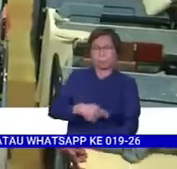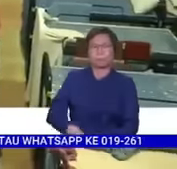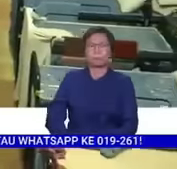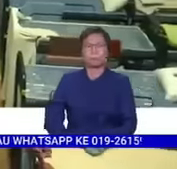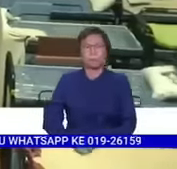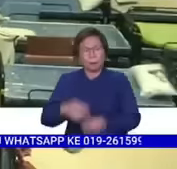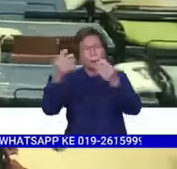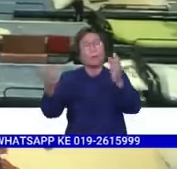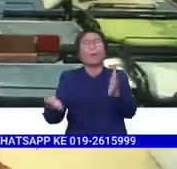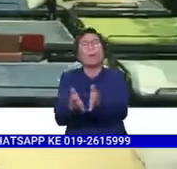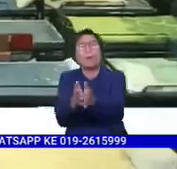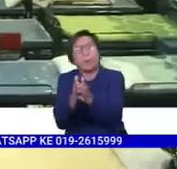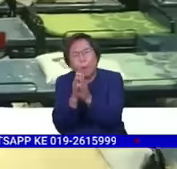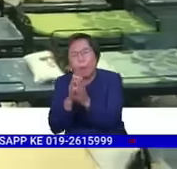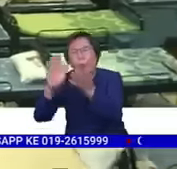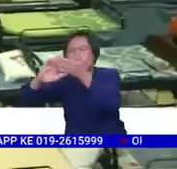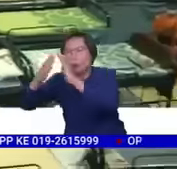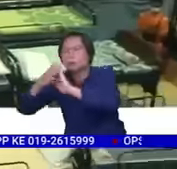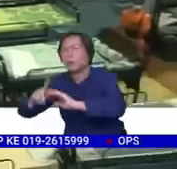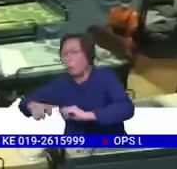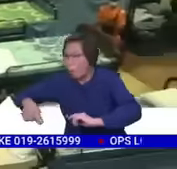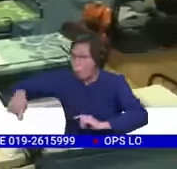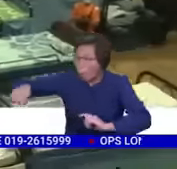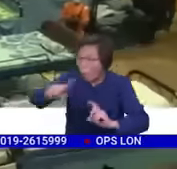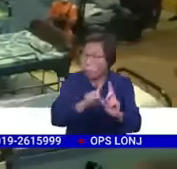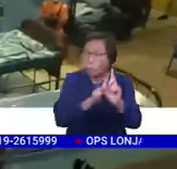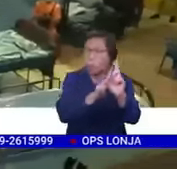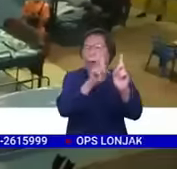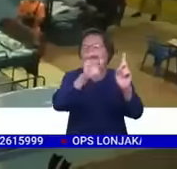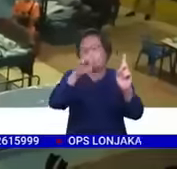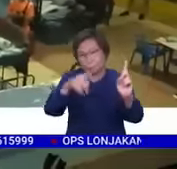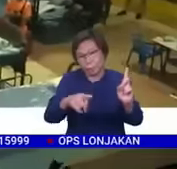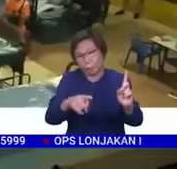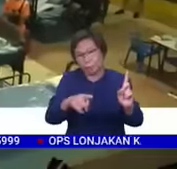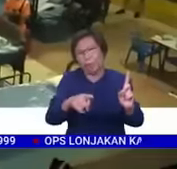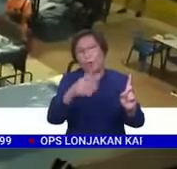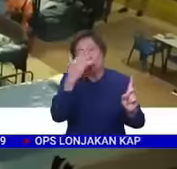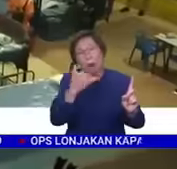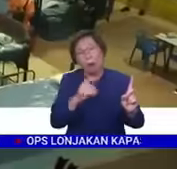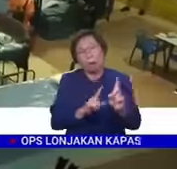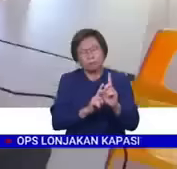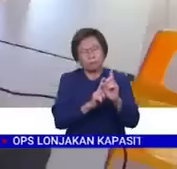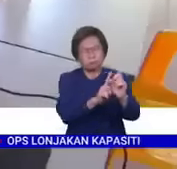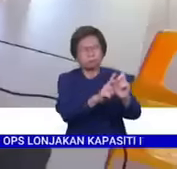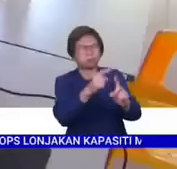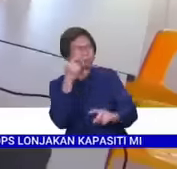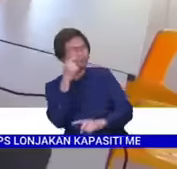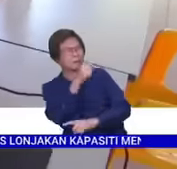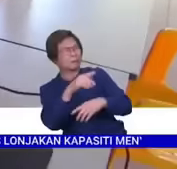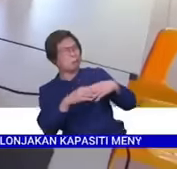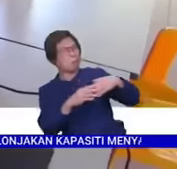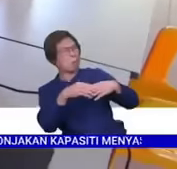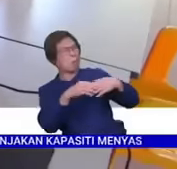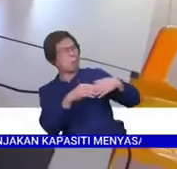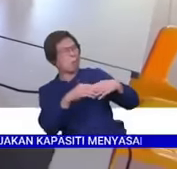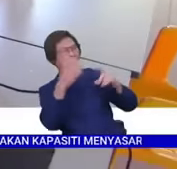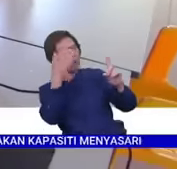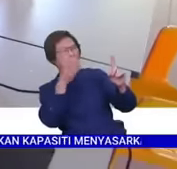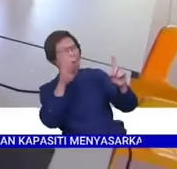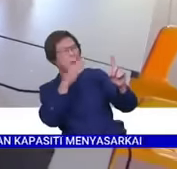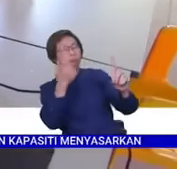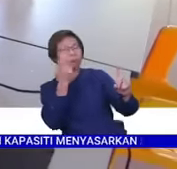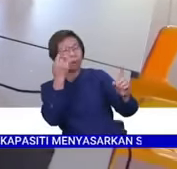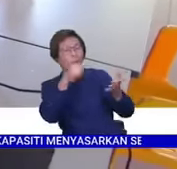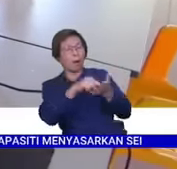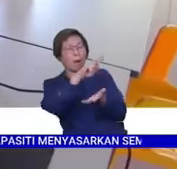lihat untuk memohon agar masyarakat mematuhi shop yang telah ditetapkan memandangkan kadar pematuhan yang dilihat longgar kebelakangan